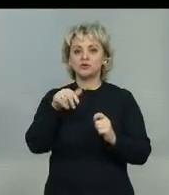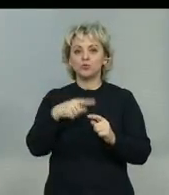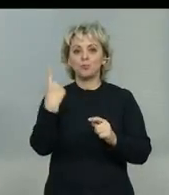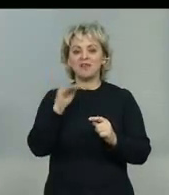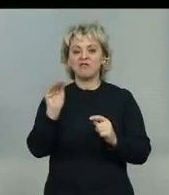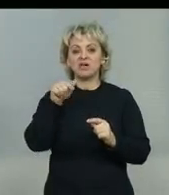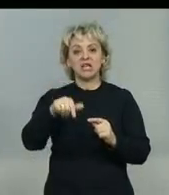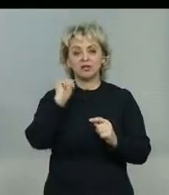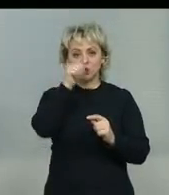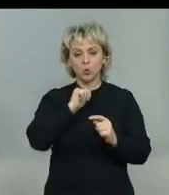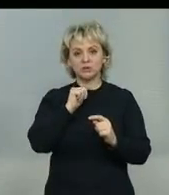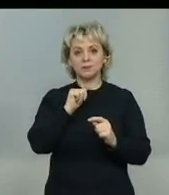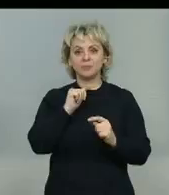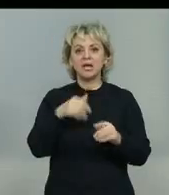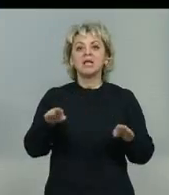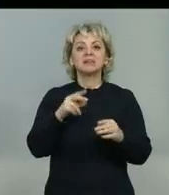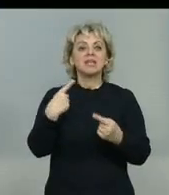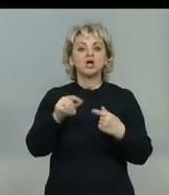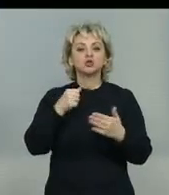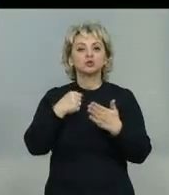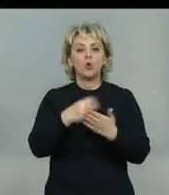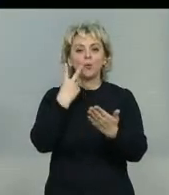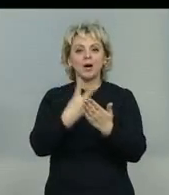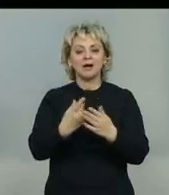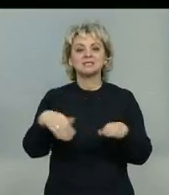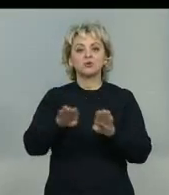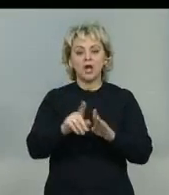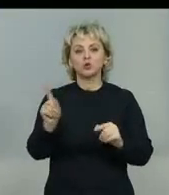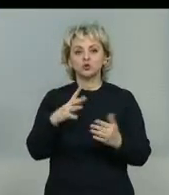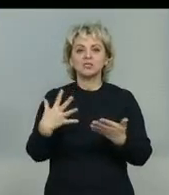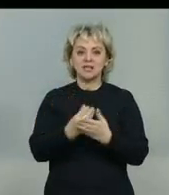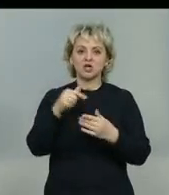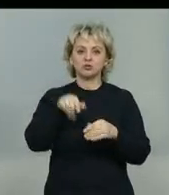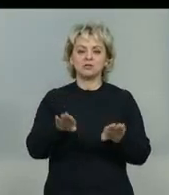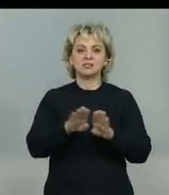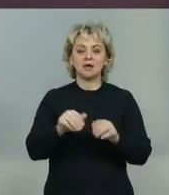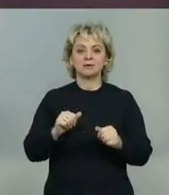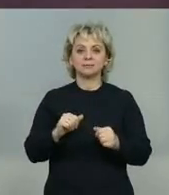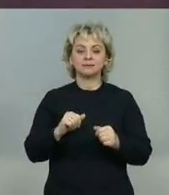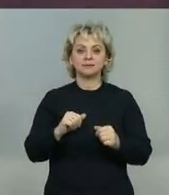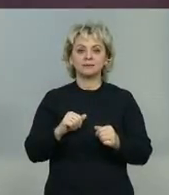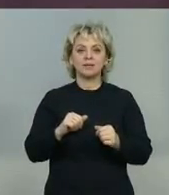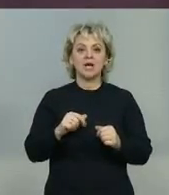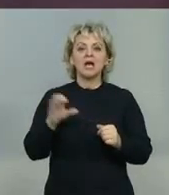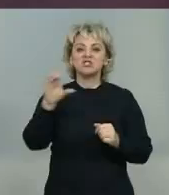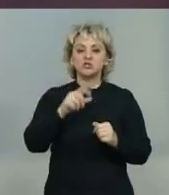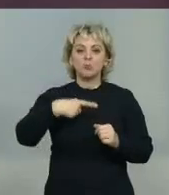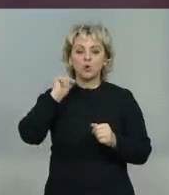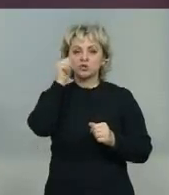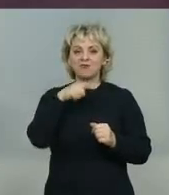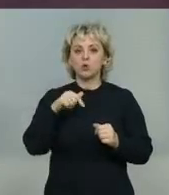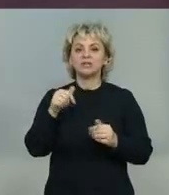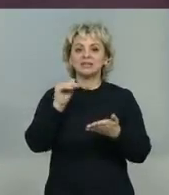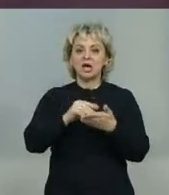1 февраля текущего года. Даже еще до презентации так уж сложилось за несколько дней. А в сентябре прошлого